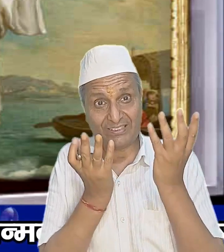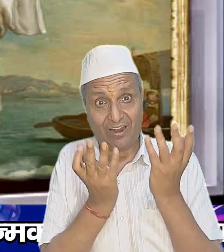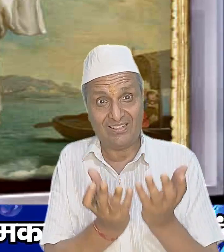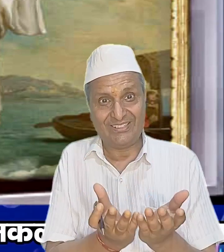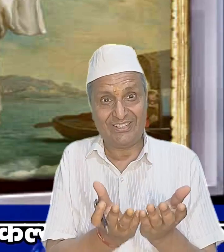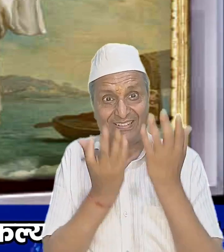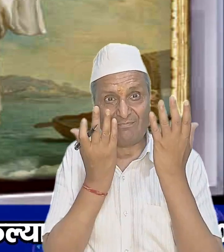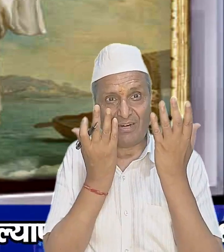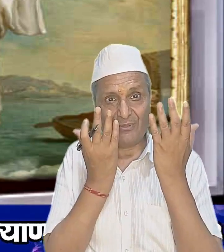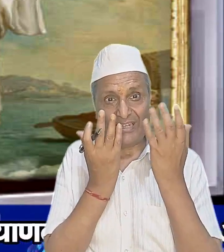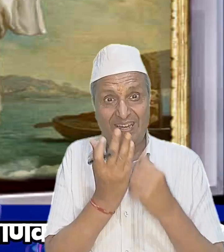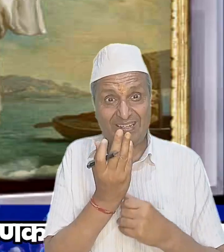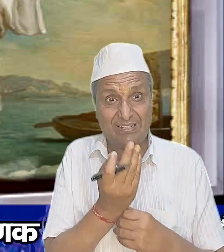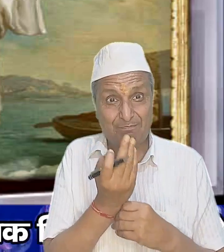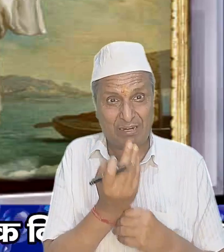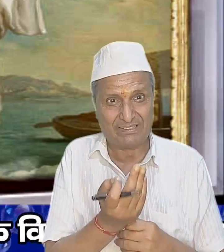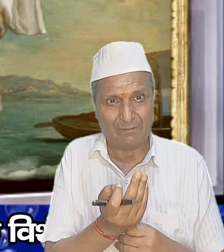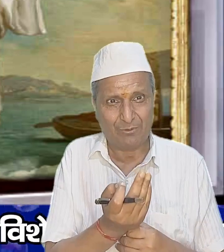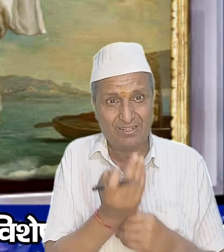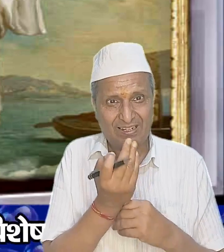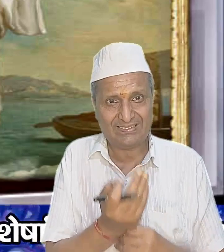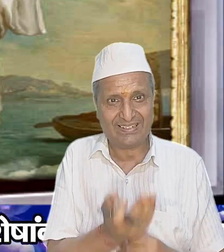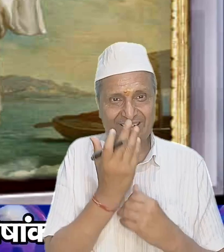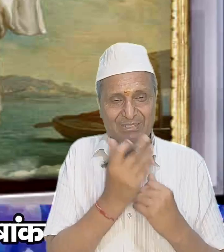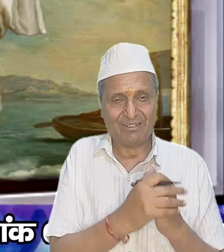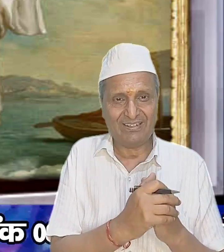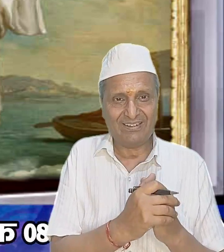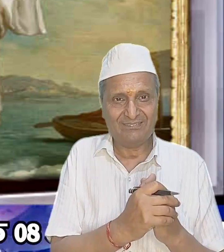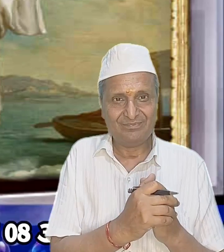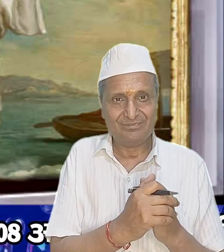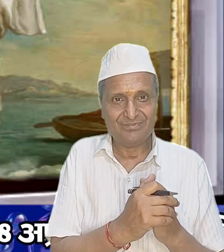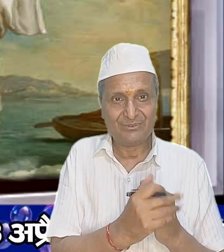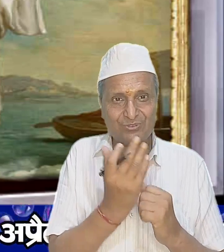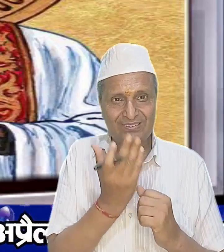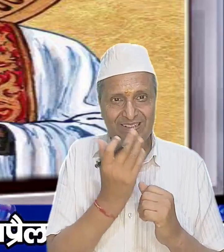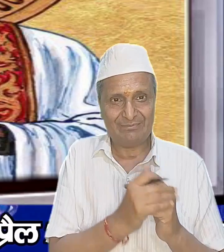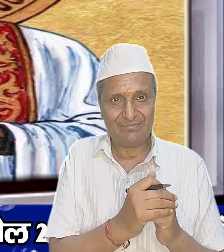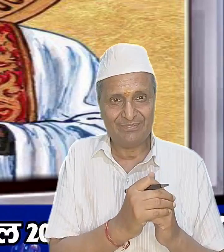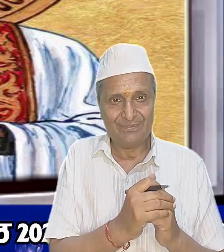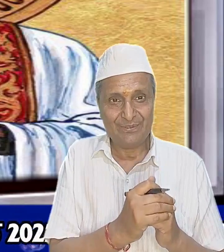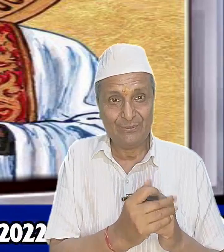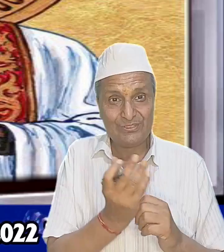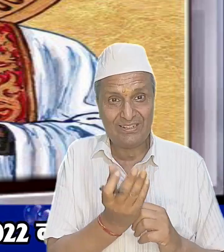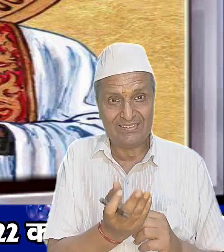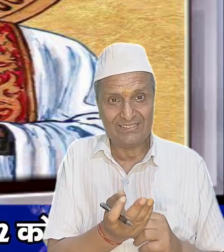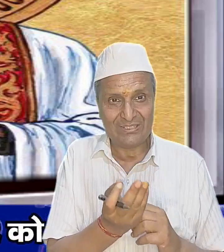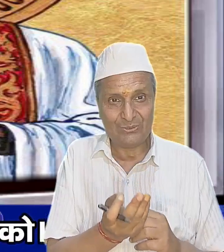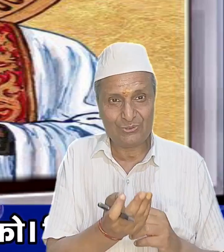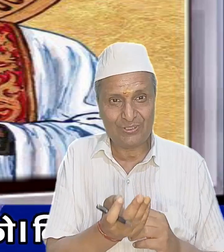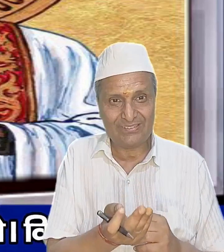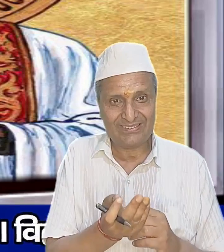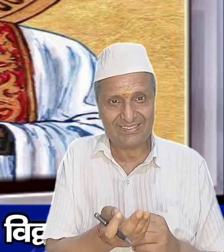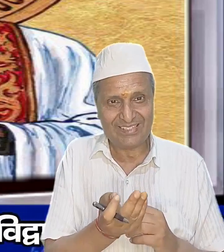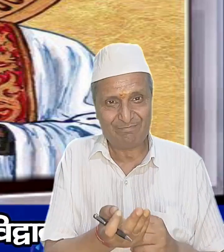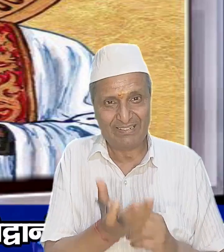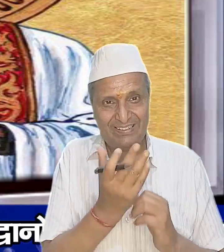उसने देखा सबसे अधिक मजबूत यहां जैन है, हिंदू यहां कट्टर नहीं है, जैन कट्टर है। जैन धर्म परिवर्तन करना नहीं चाहते, हिंदू तो फटाफट